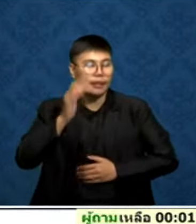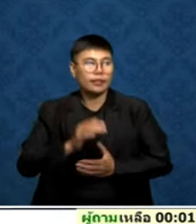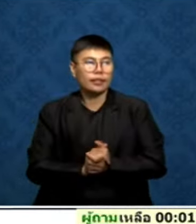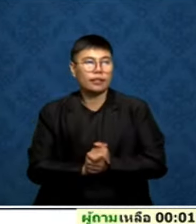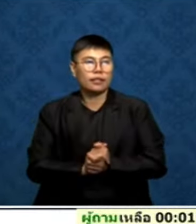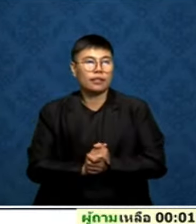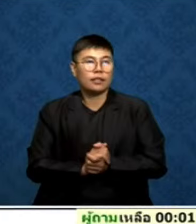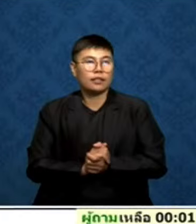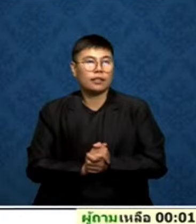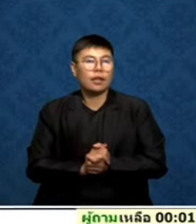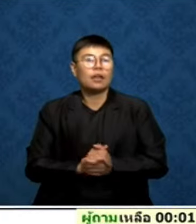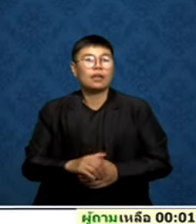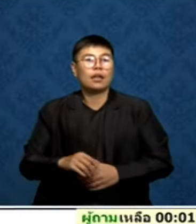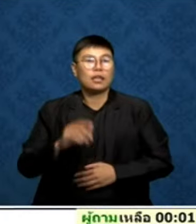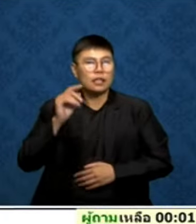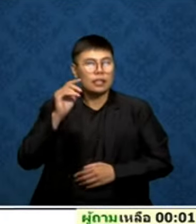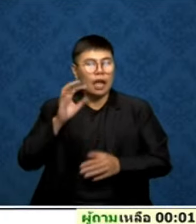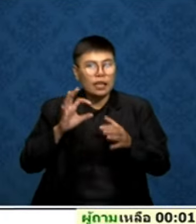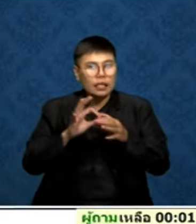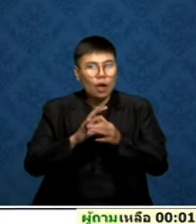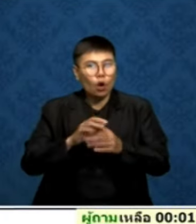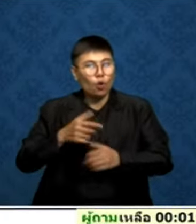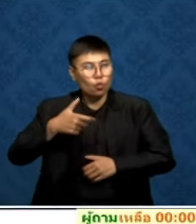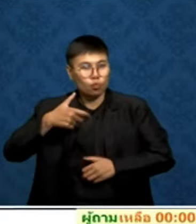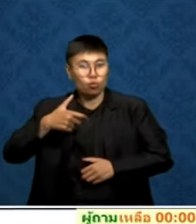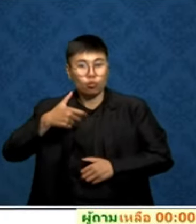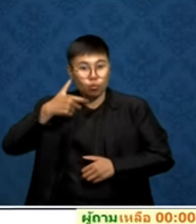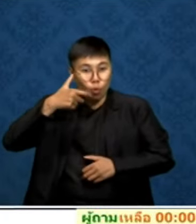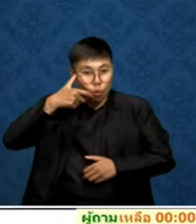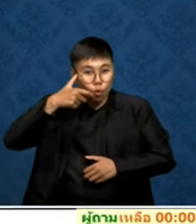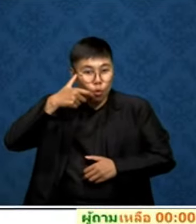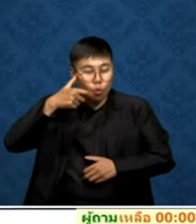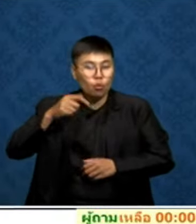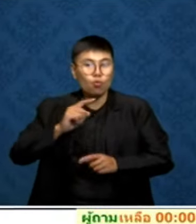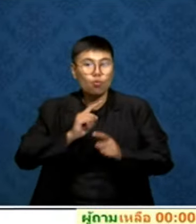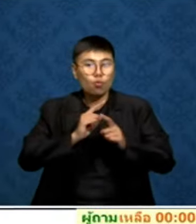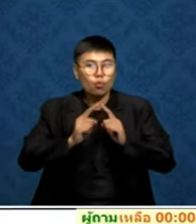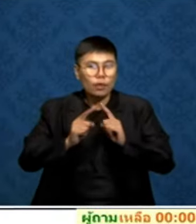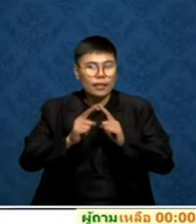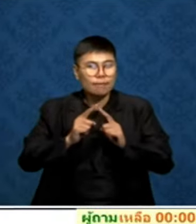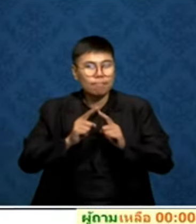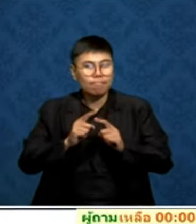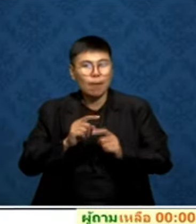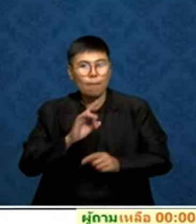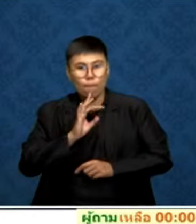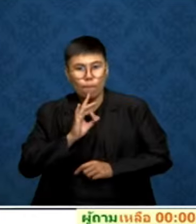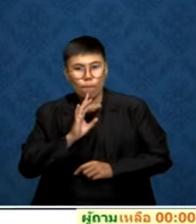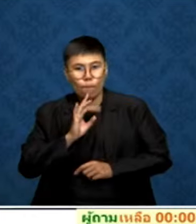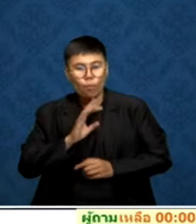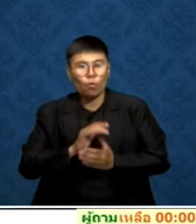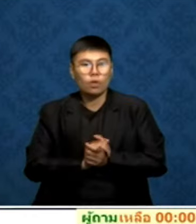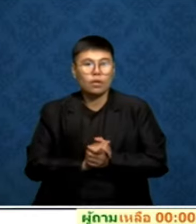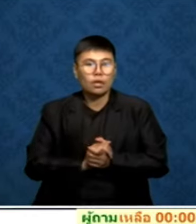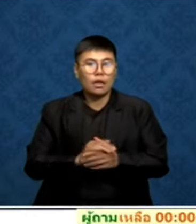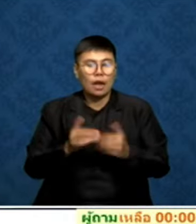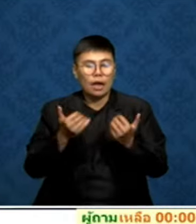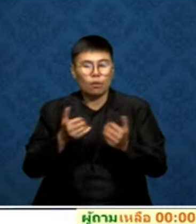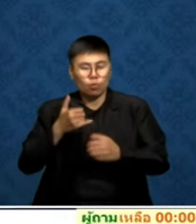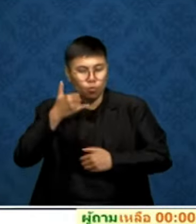and Erotic Alcohol Service ผมคงไม่ต้องแปลมากกว่านี้นะครับแบบนี้ผิดกฎหมายหรือ